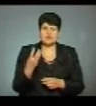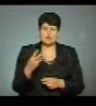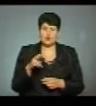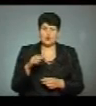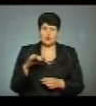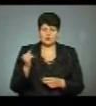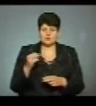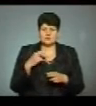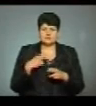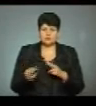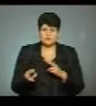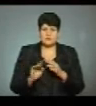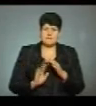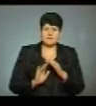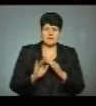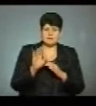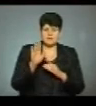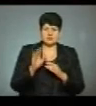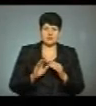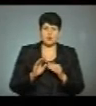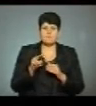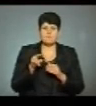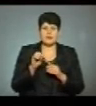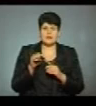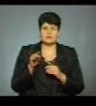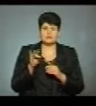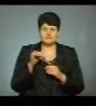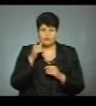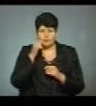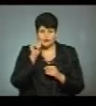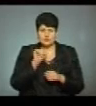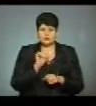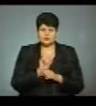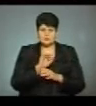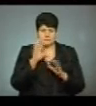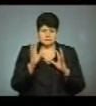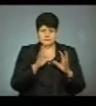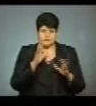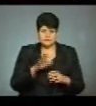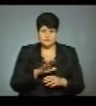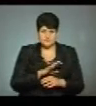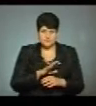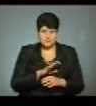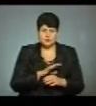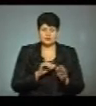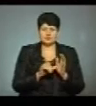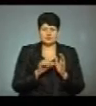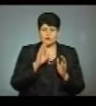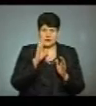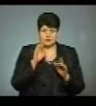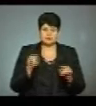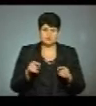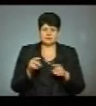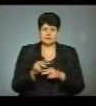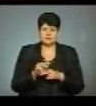туристи заблукали, піднімаючись на гору Петрос. Вчора пошуки припинили через хуртовину та небезпеку сходження лавин. Із 6 ранку їх